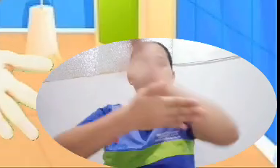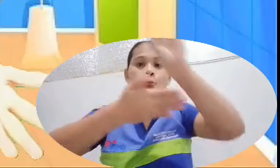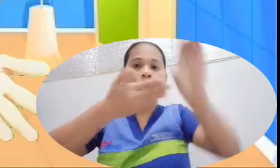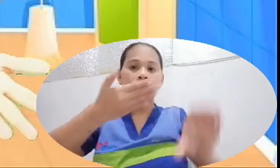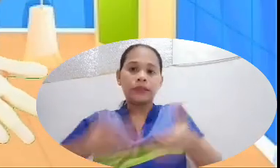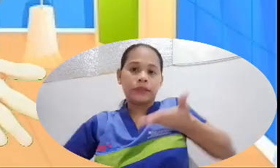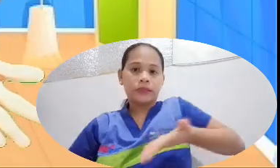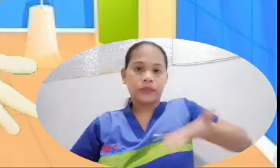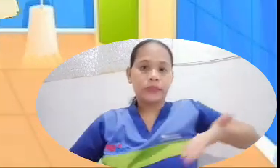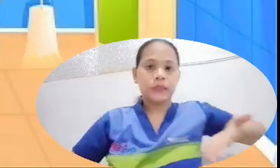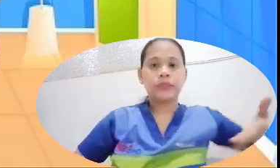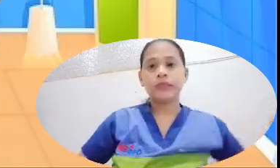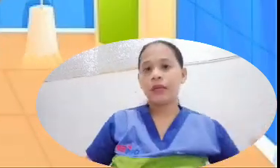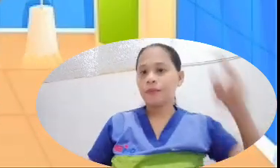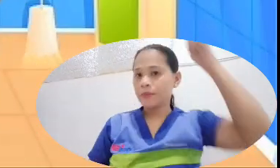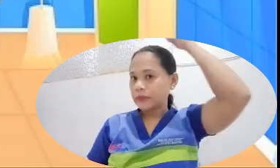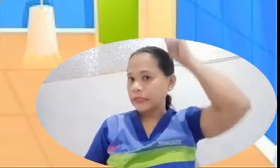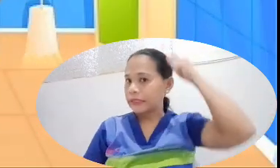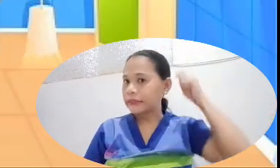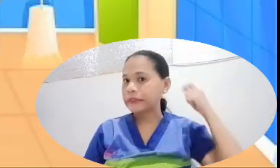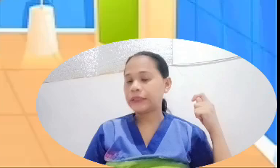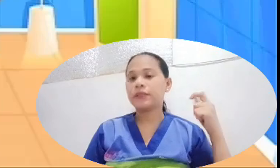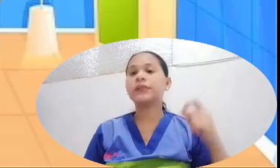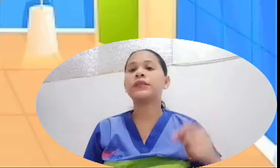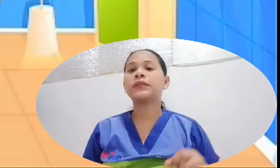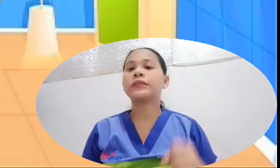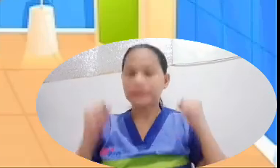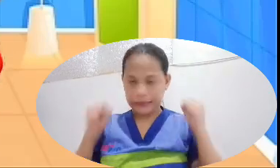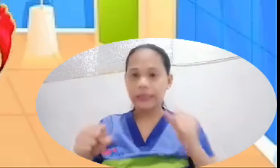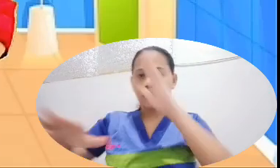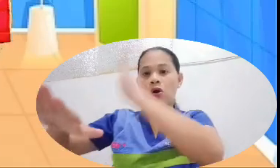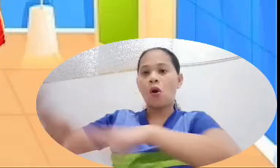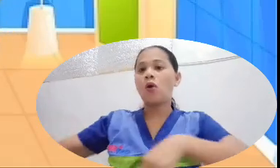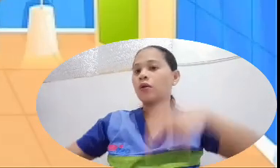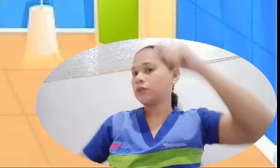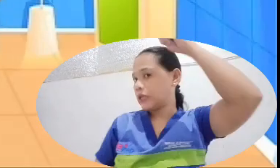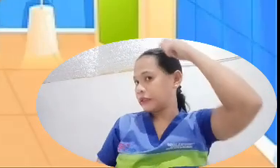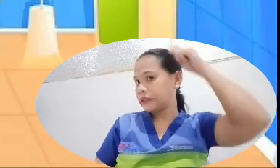ni Tenten. Pwede na natin siyang tawagin.